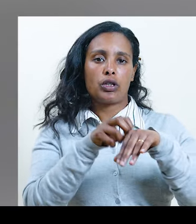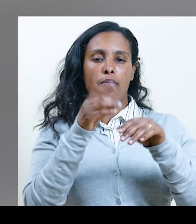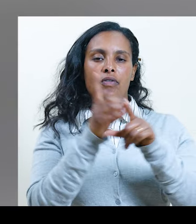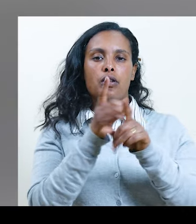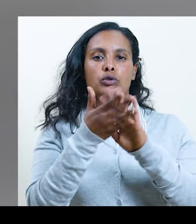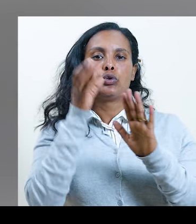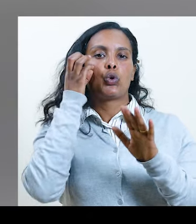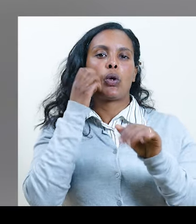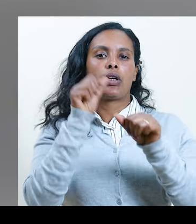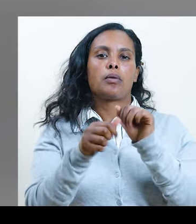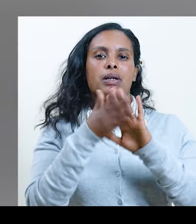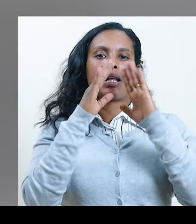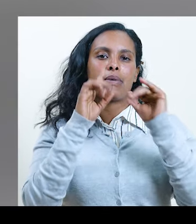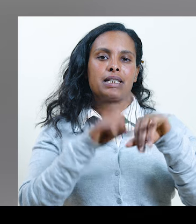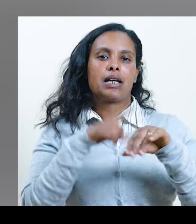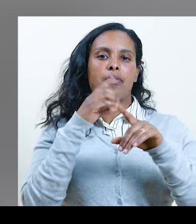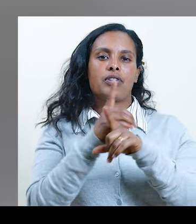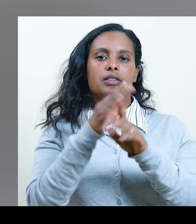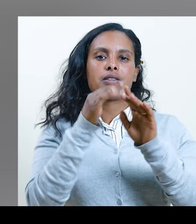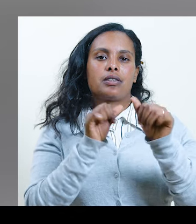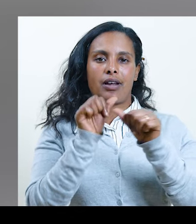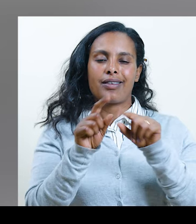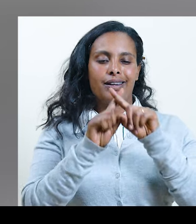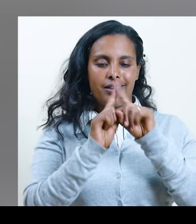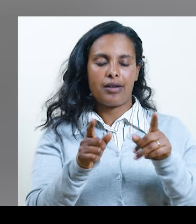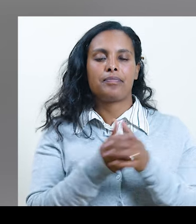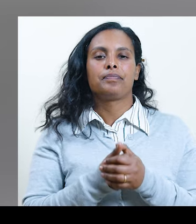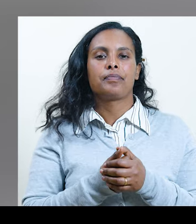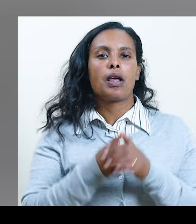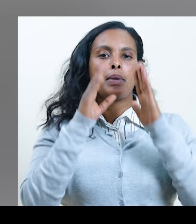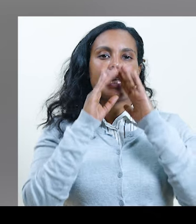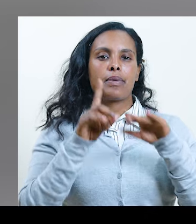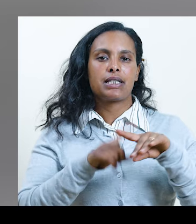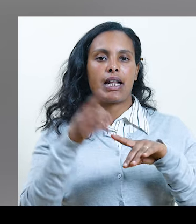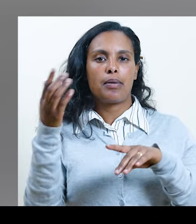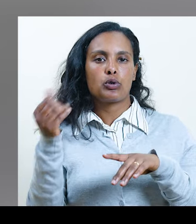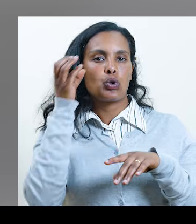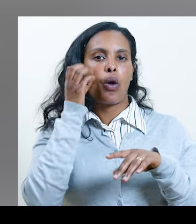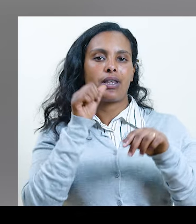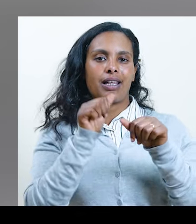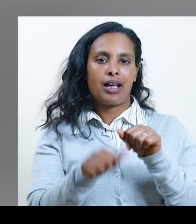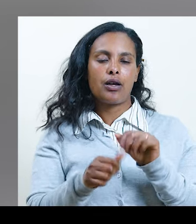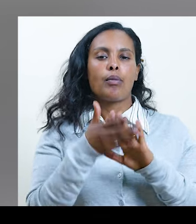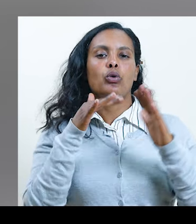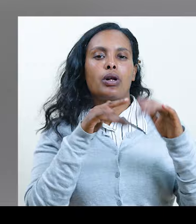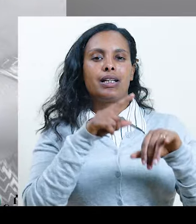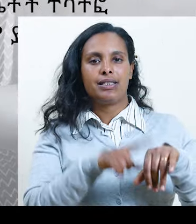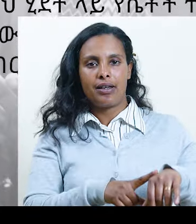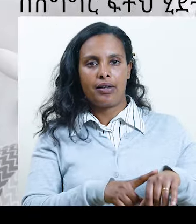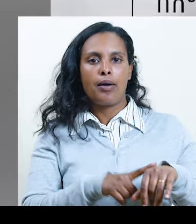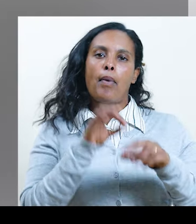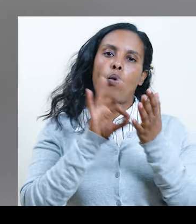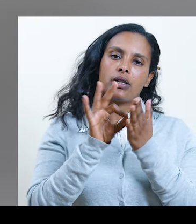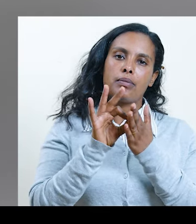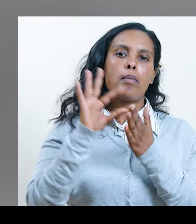በጦርነት ወቅት የሚፈጠር ጾታዊ ጥቃት በሰላም ጊዜ ከሚፈጸመው ጥቃት ይለያል። በሰላም ጊዜ የነበረው ጾታዊ ጥቃት በጦርነት